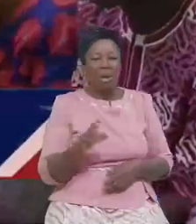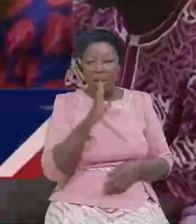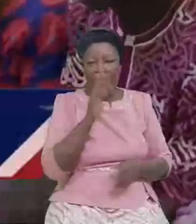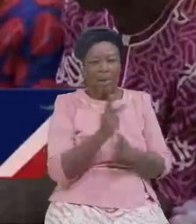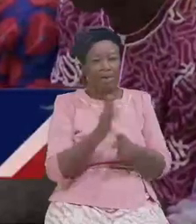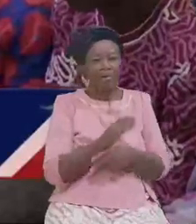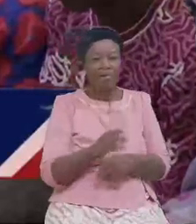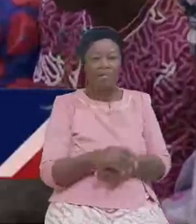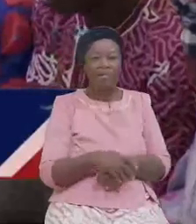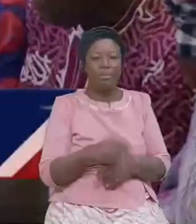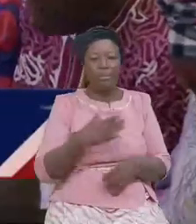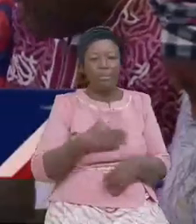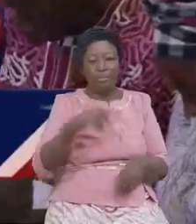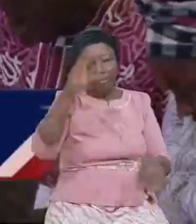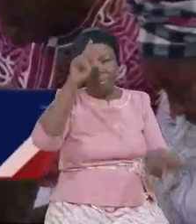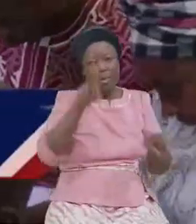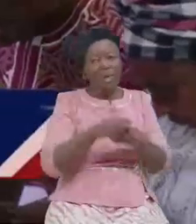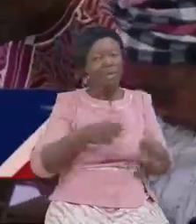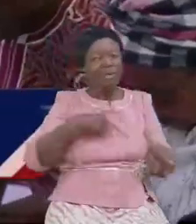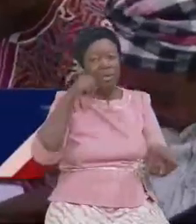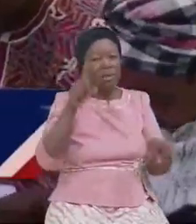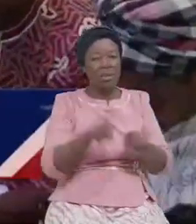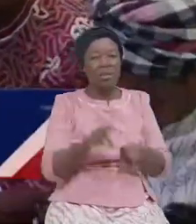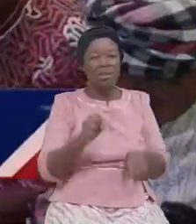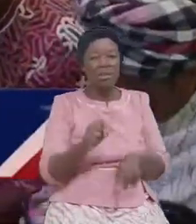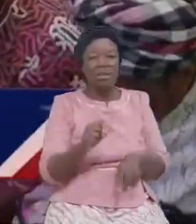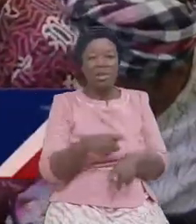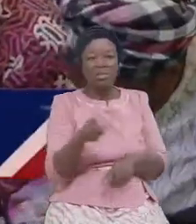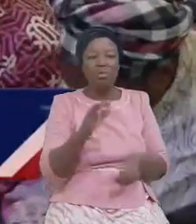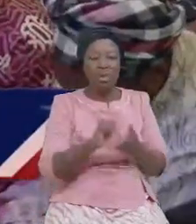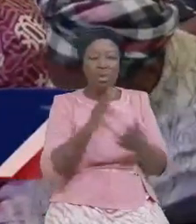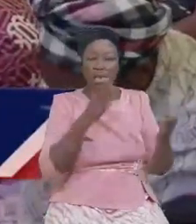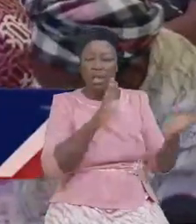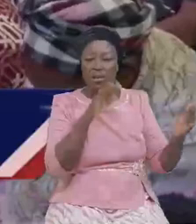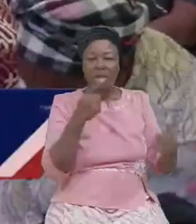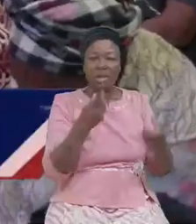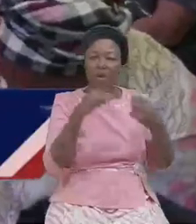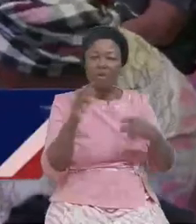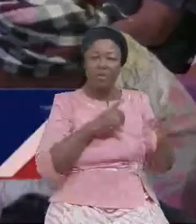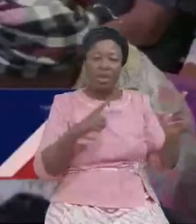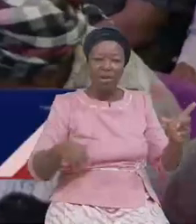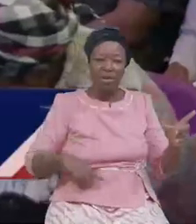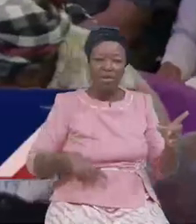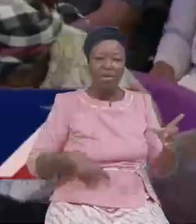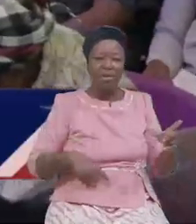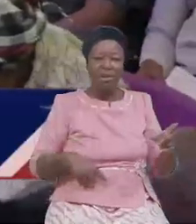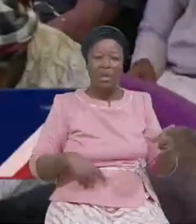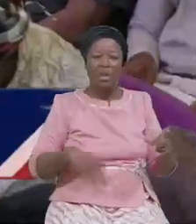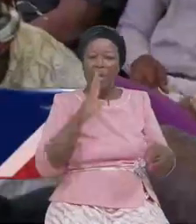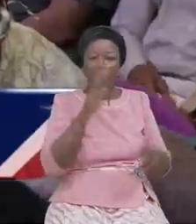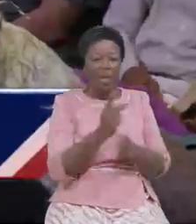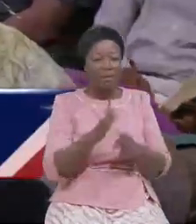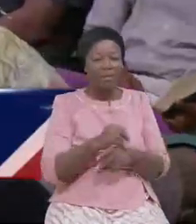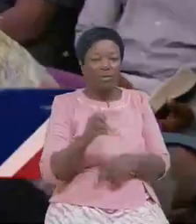Hébreux 3, verset 12. Prenez garde, frère, puisque vous êtes né de nouveau. Prenez garde, frère, puisque vous espérez la venue de Christ. Prenez